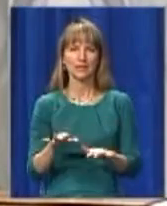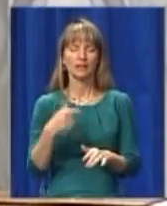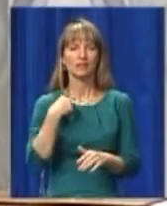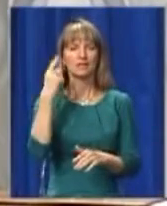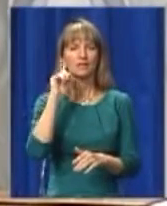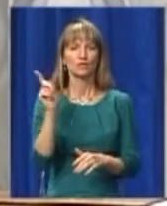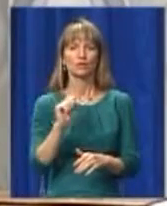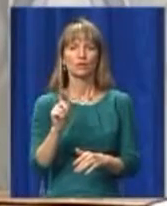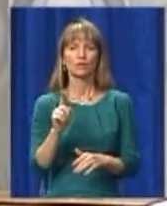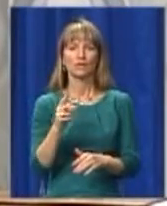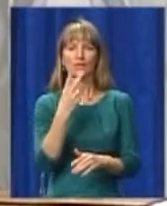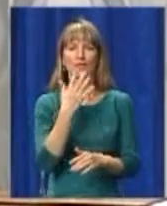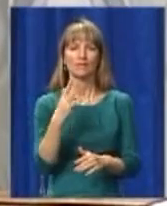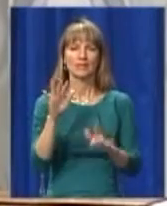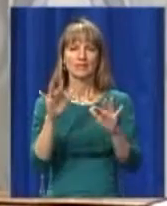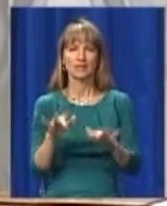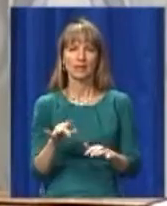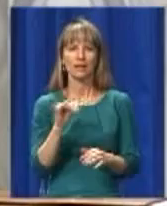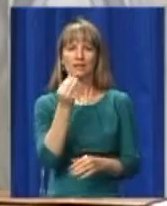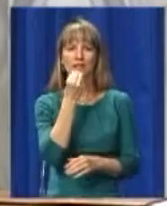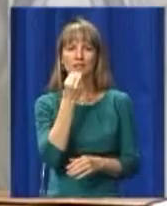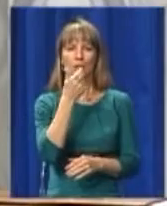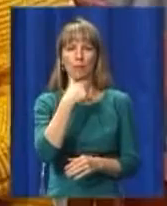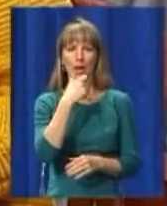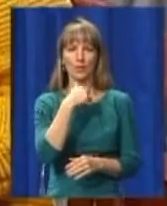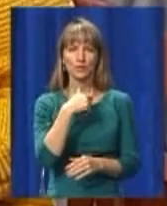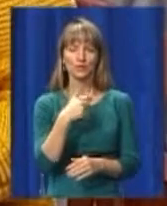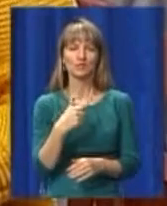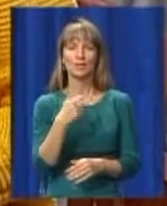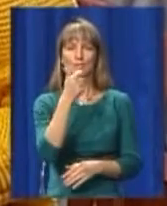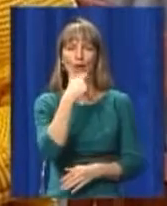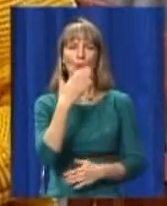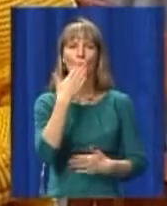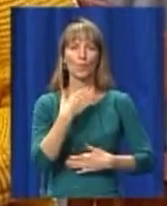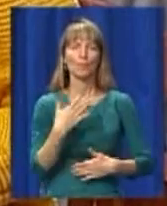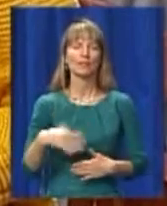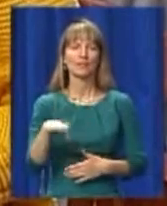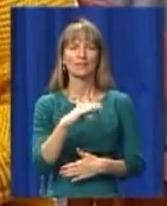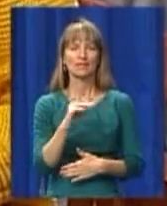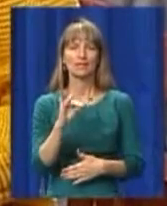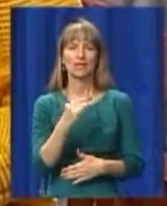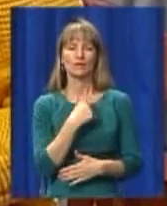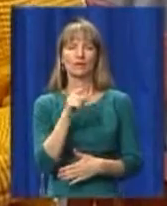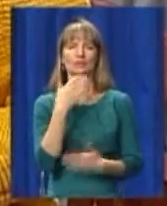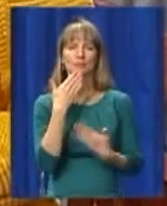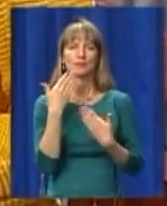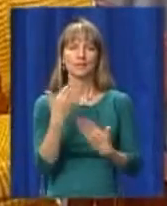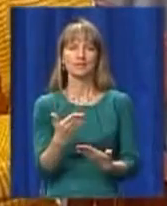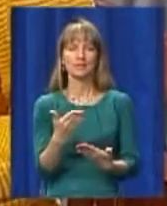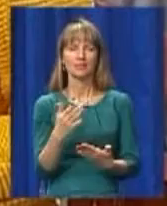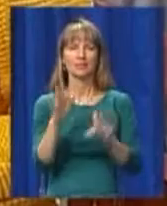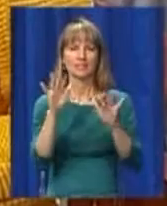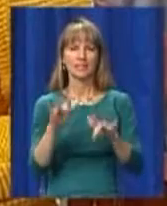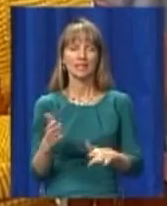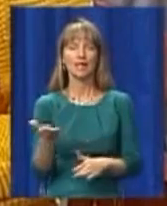що в виді снігу є і морожене. Ти любиш морожене? А до речі, морозиво люблять всі, звичайно. Хотіла тебе запитати, так. От